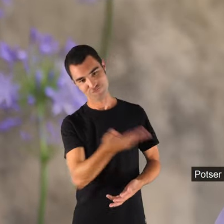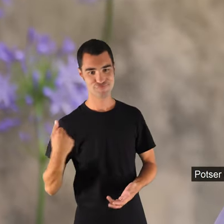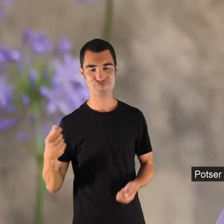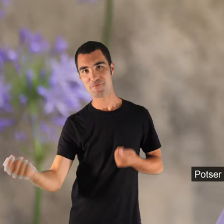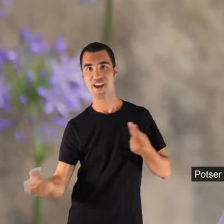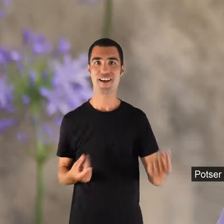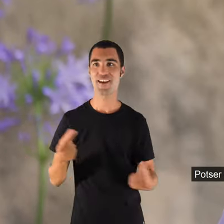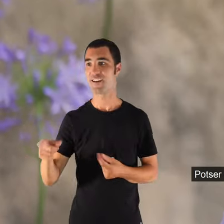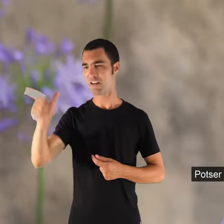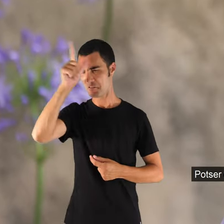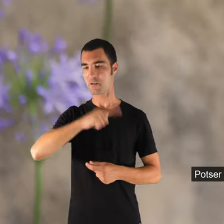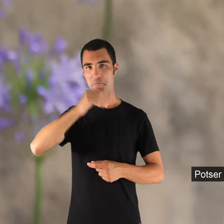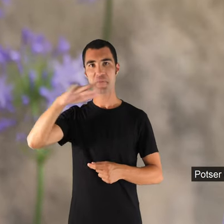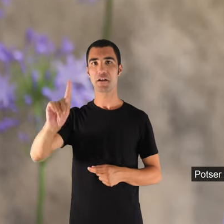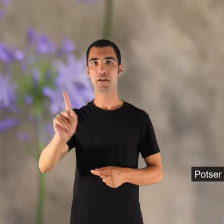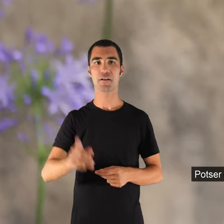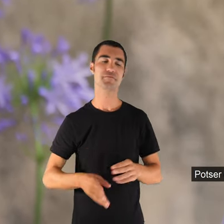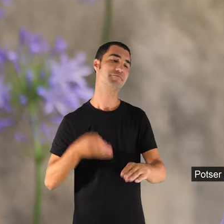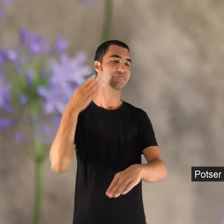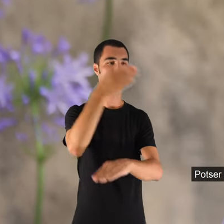potser cada setmana n'hi havia, a l'Alcàsser,